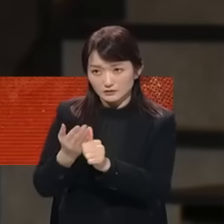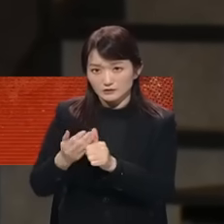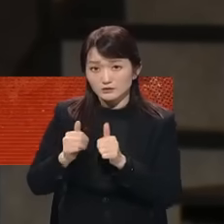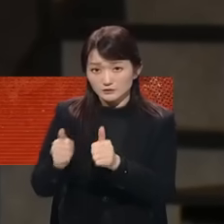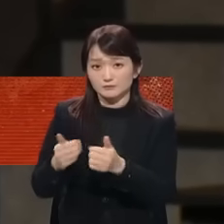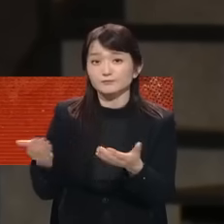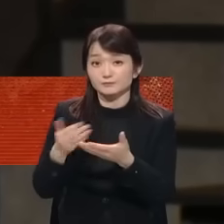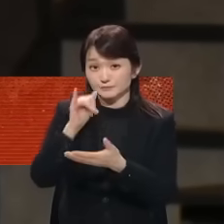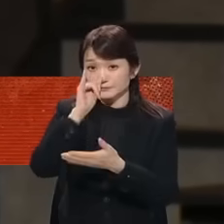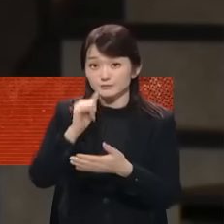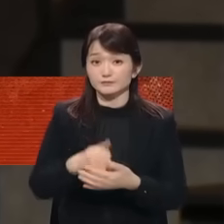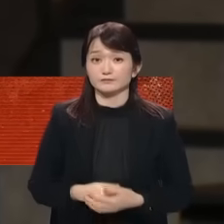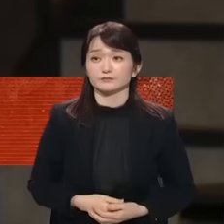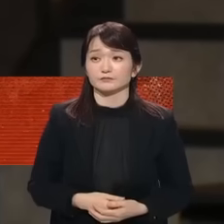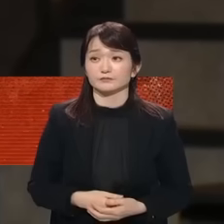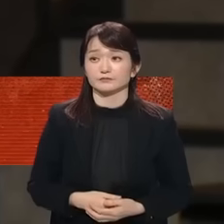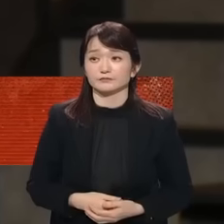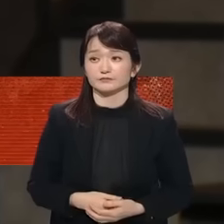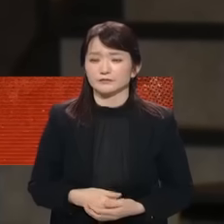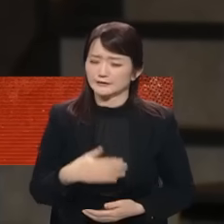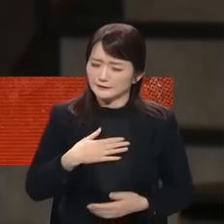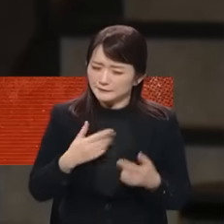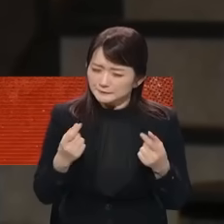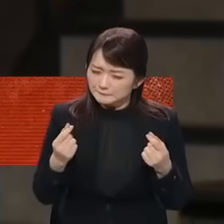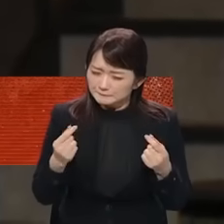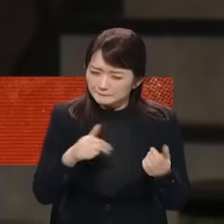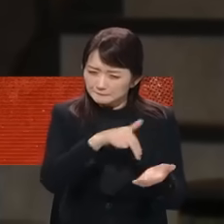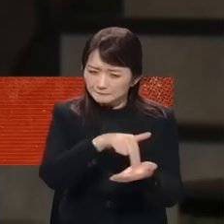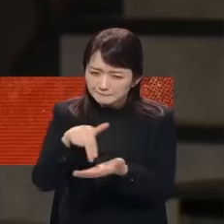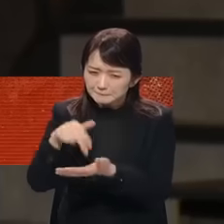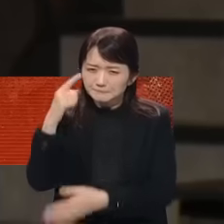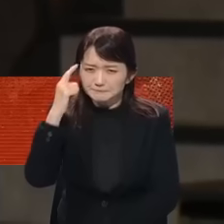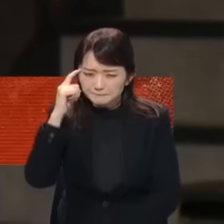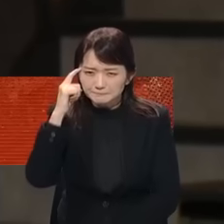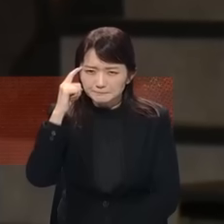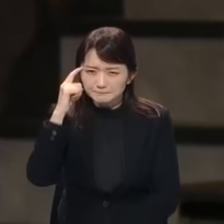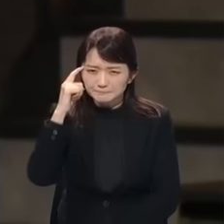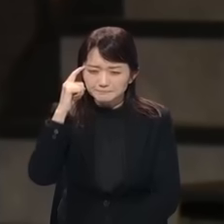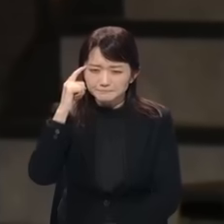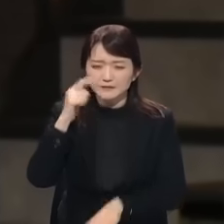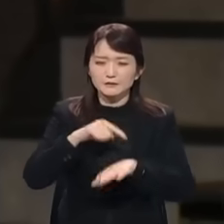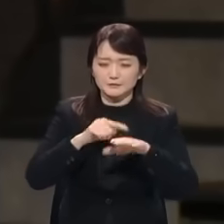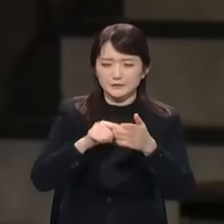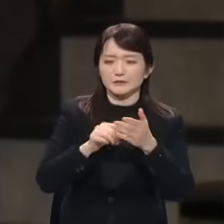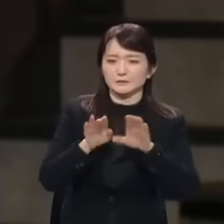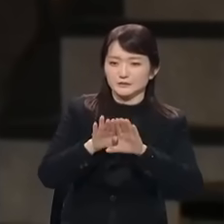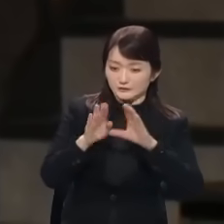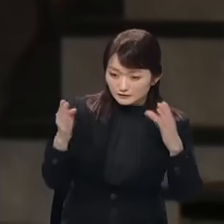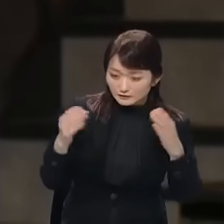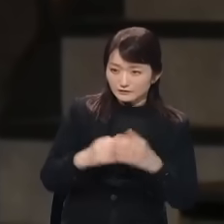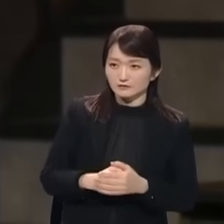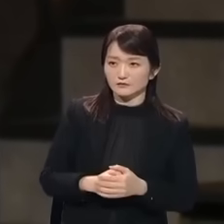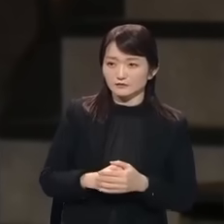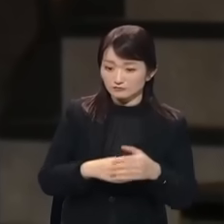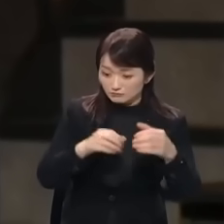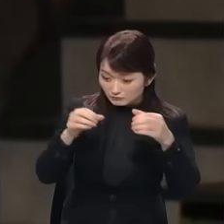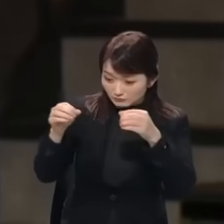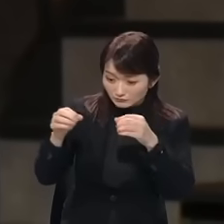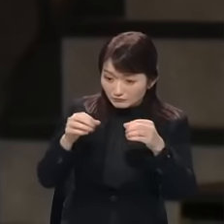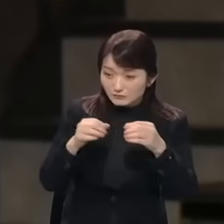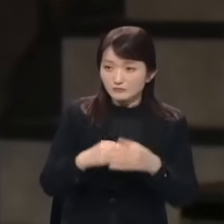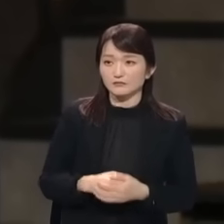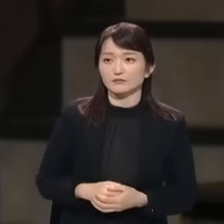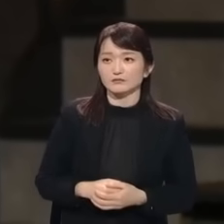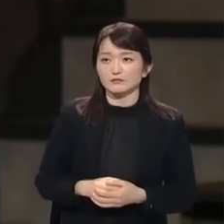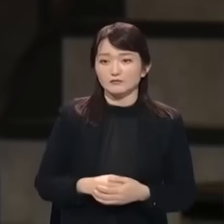이렇게 일하고 있으니까 정말 이제 나랑 비슷한 처지 그나라는 생각이 드니까 이제 마음이 열린 데다가 이제 말을 좀 하게 됐는데 너무